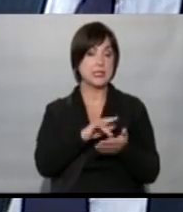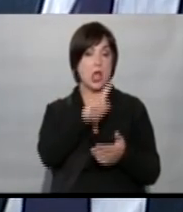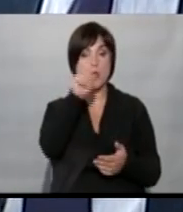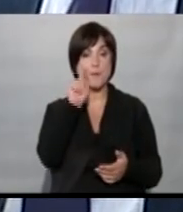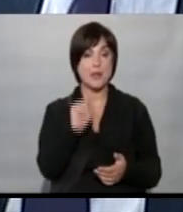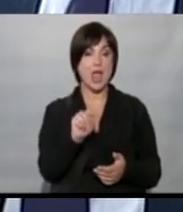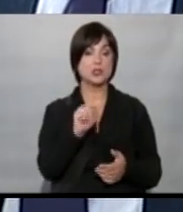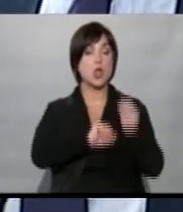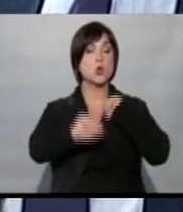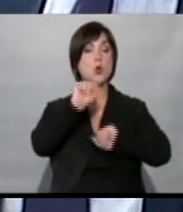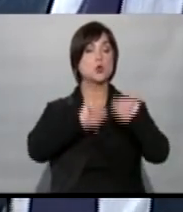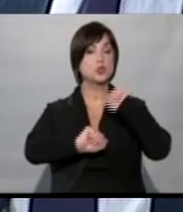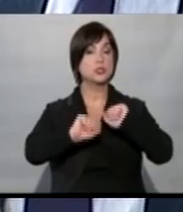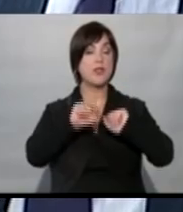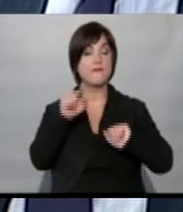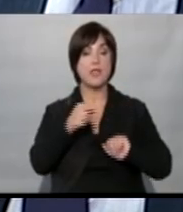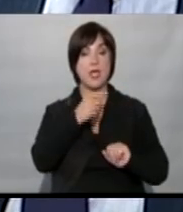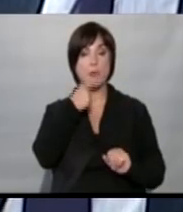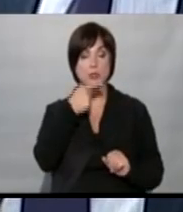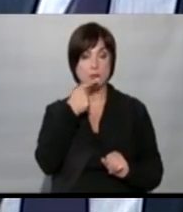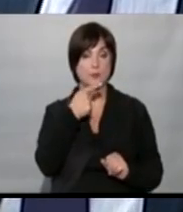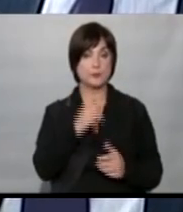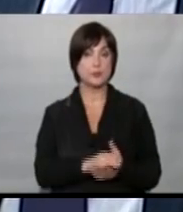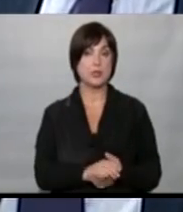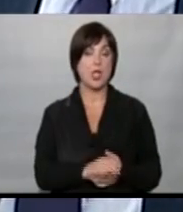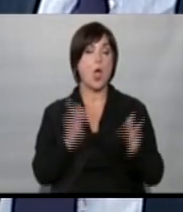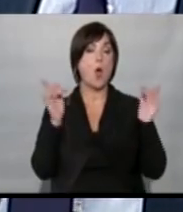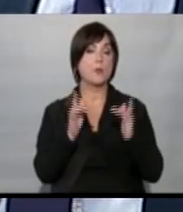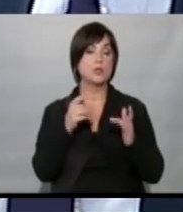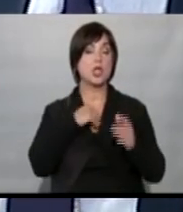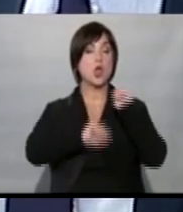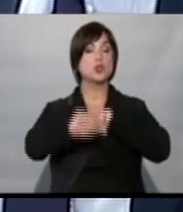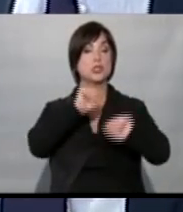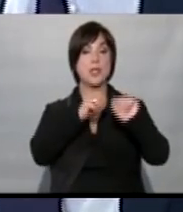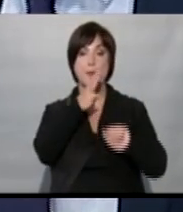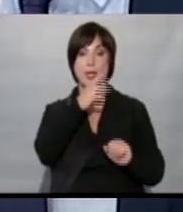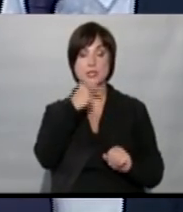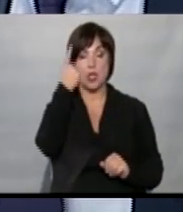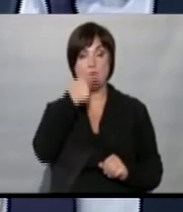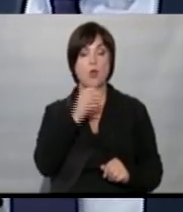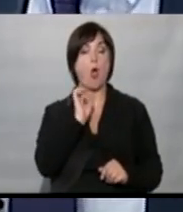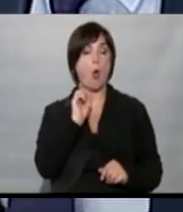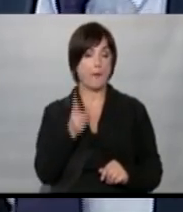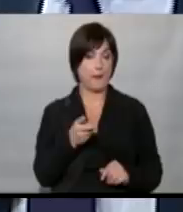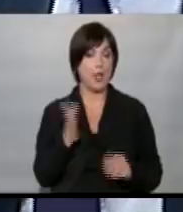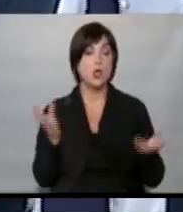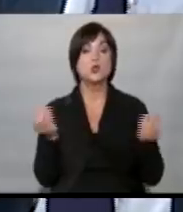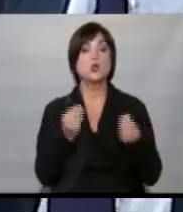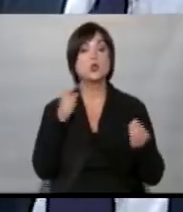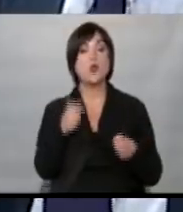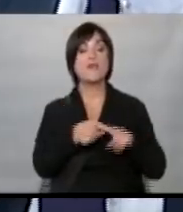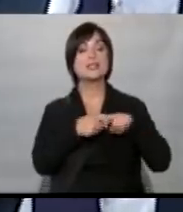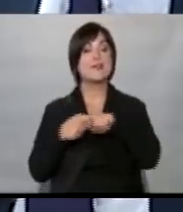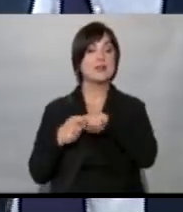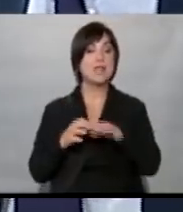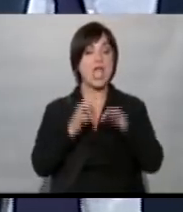прашање е го штити, значи, вие поставувате теза, опозицијата, дека го штити македонскиот идентитет, во ред, зашто тоа се